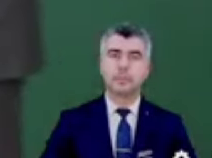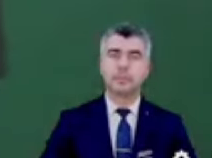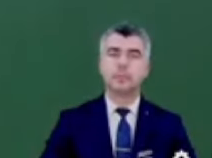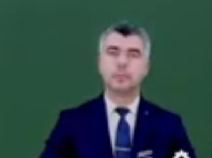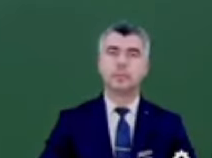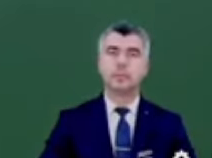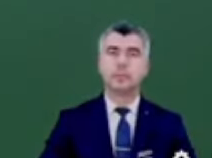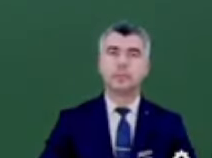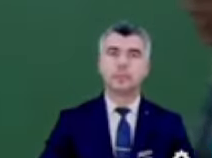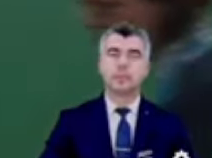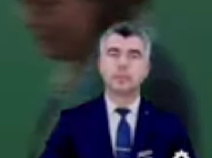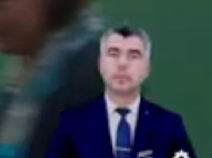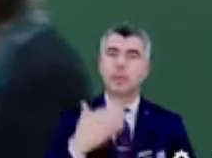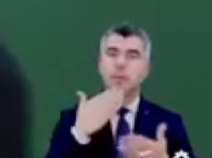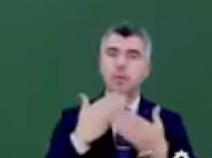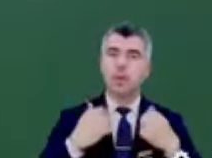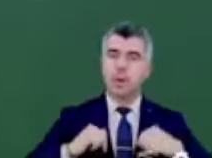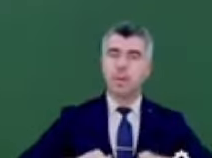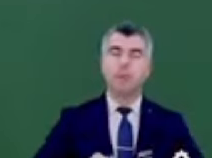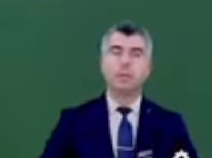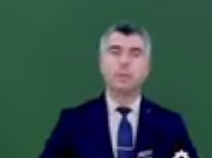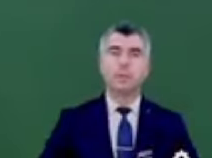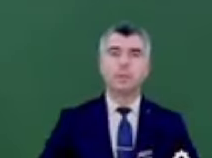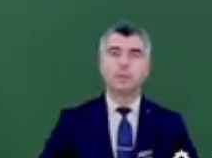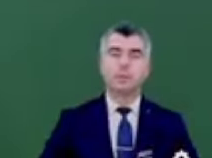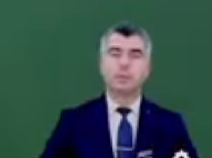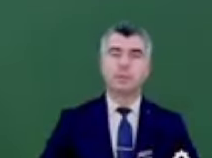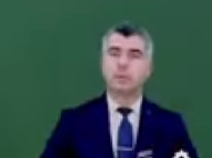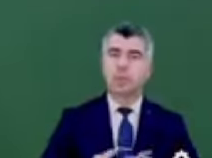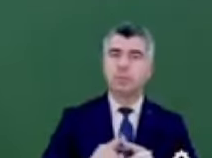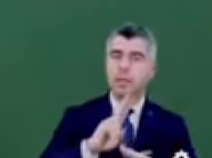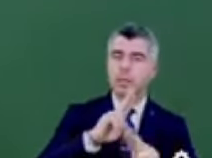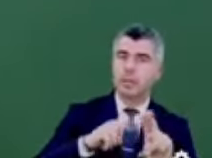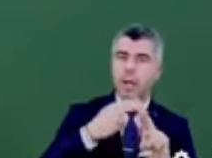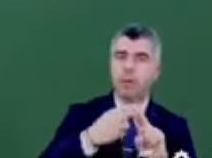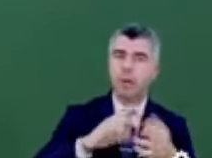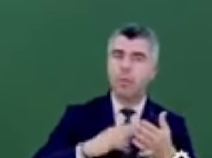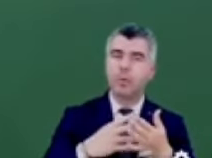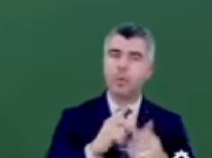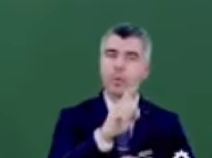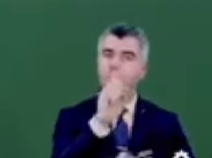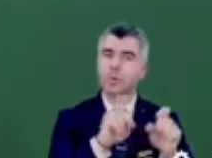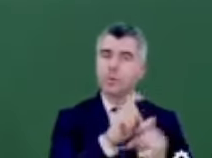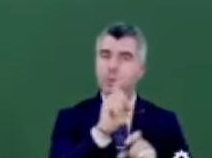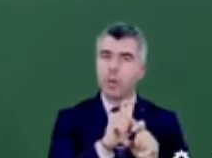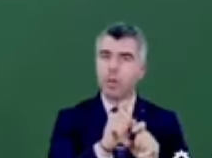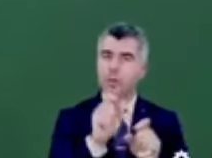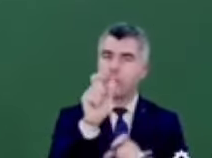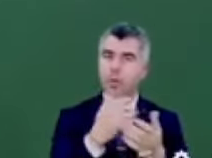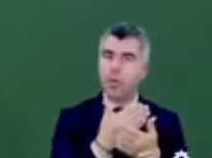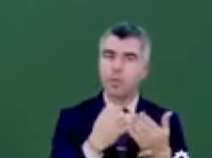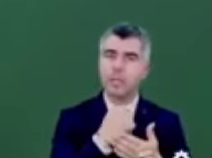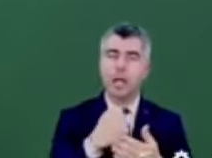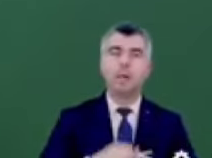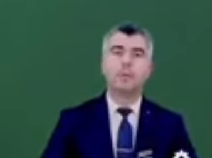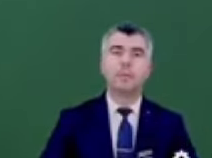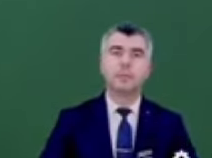شكرا شكرا سيده الوزيره على المشاركه والاجابه على اسئله السيدات والساده رجال ونساء